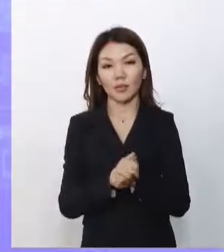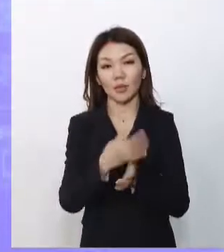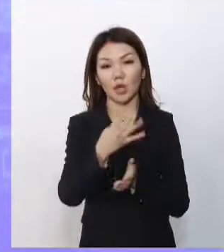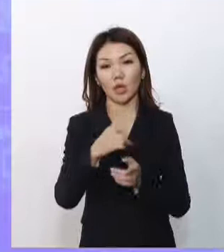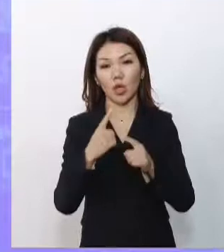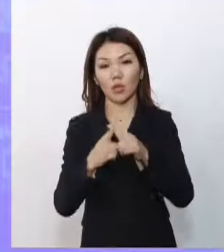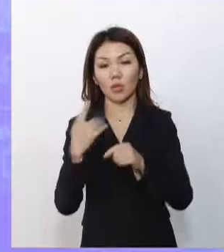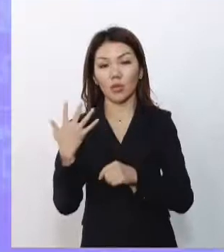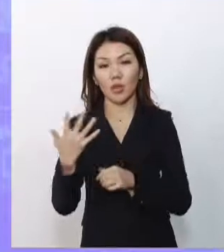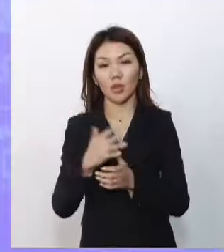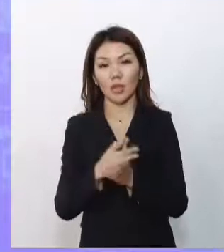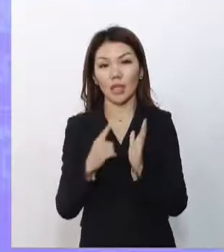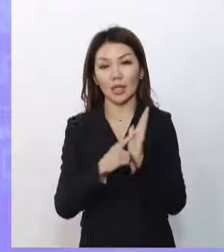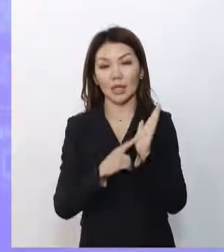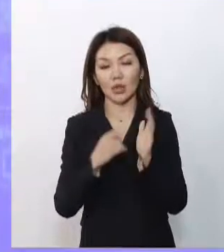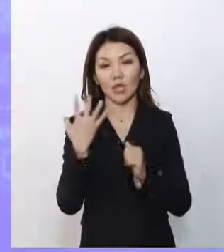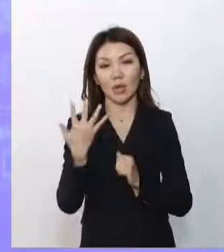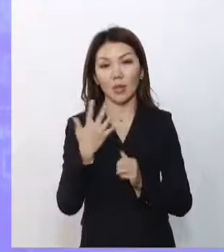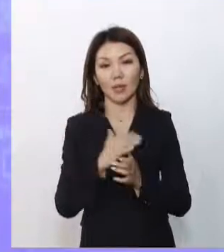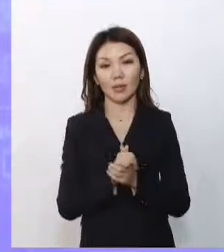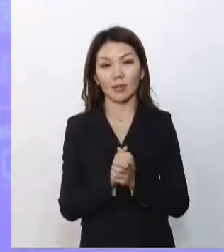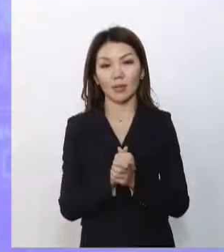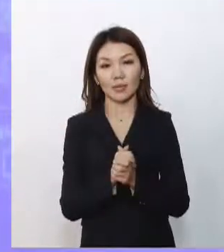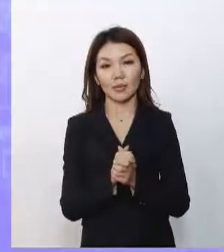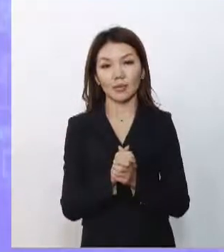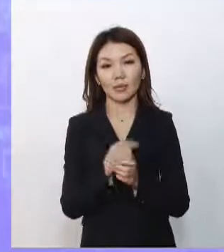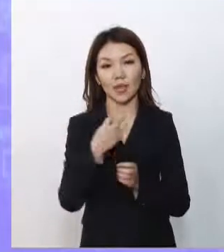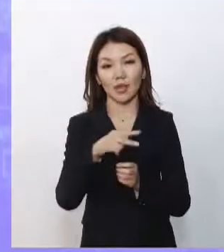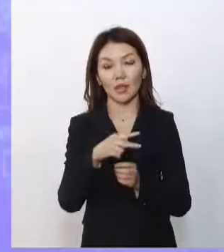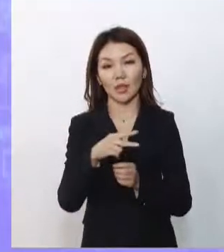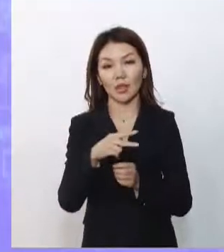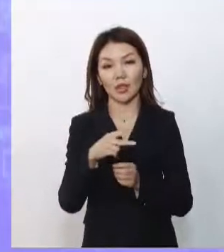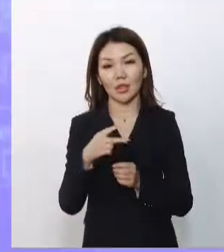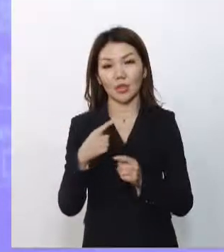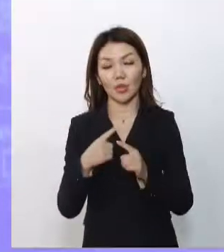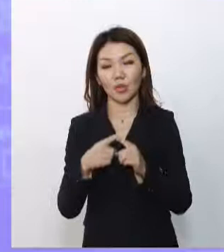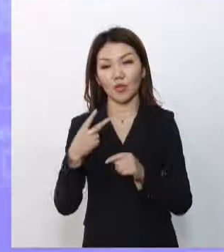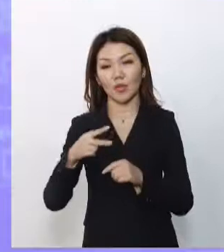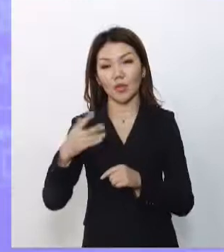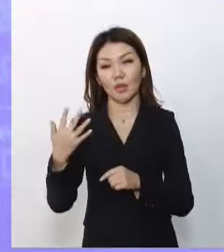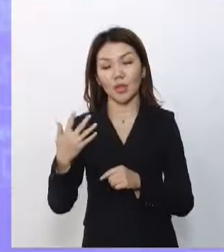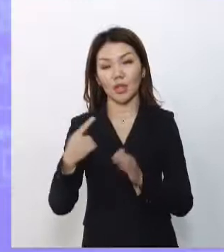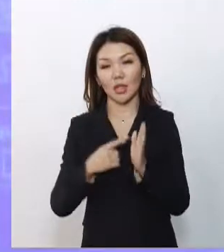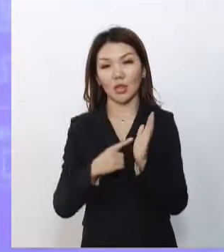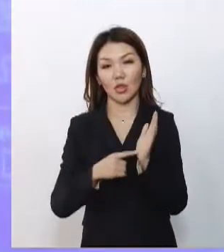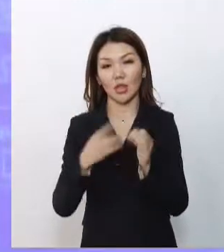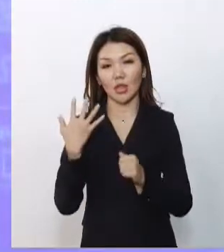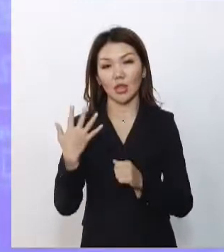40 плюс 5 деленное на 5. 20 плюс 25 деленное